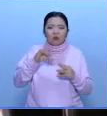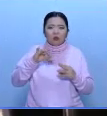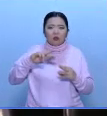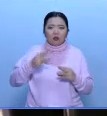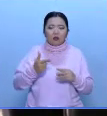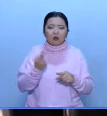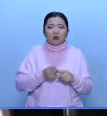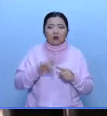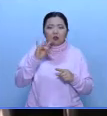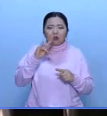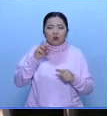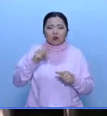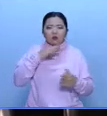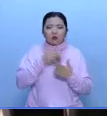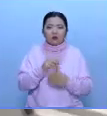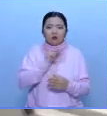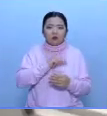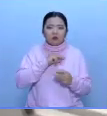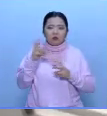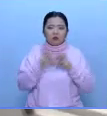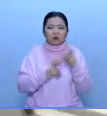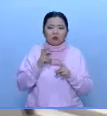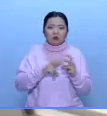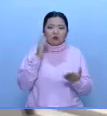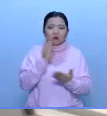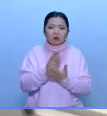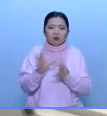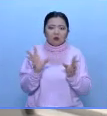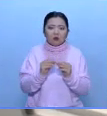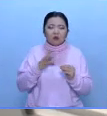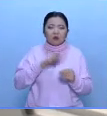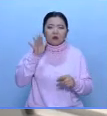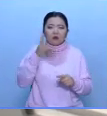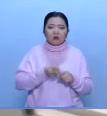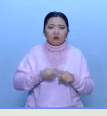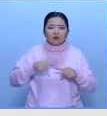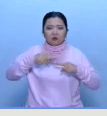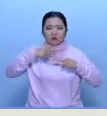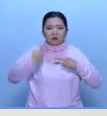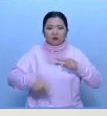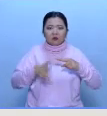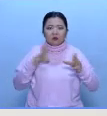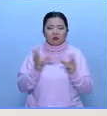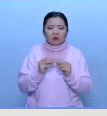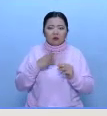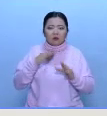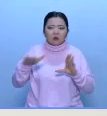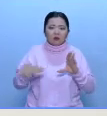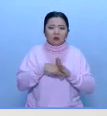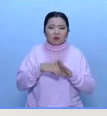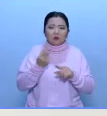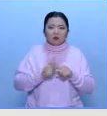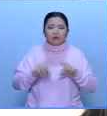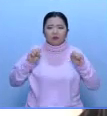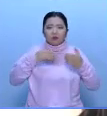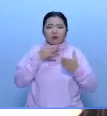Ринат Сарлыбаев жұмыстың басты мақсаты зауыттың санитарлық қорғау зонасын көгалдандыру және абаттандыру деп атап өтті. Жалпы акционерлік қоғамның